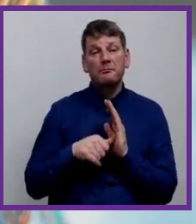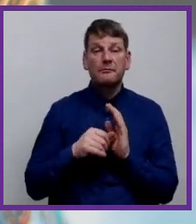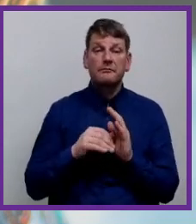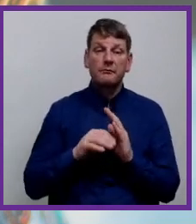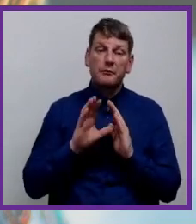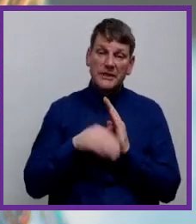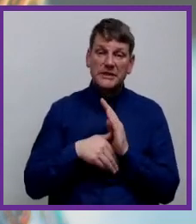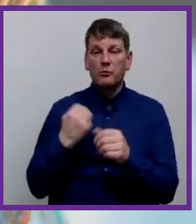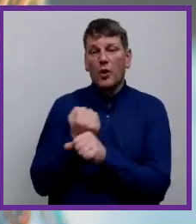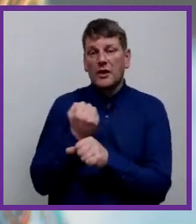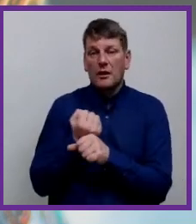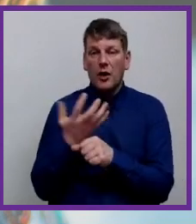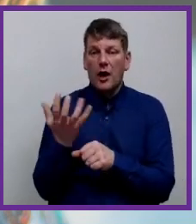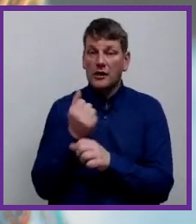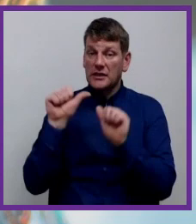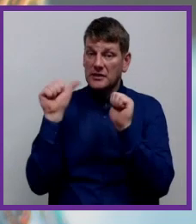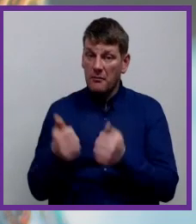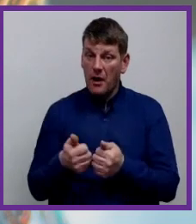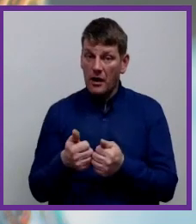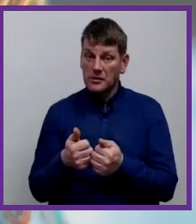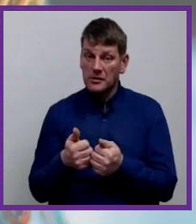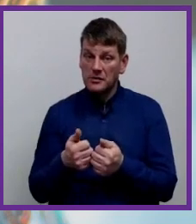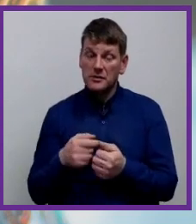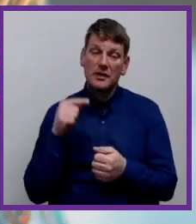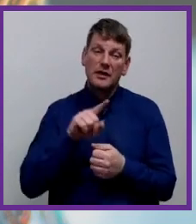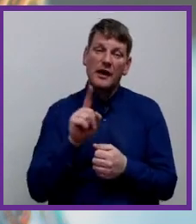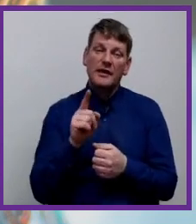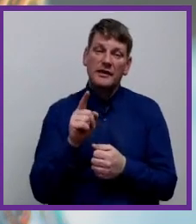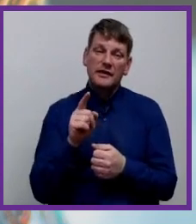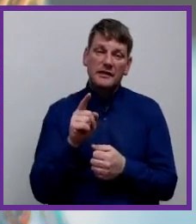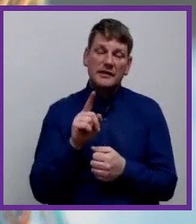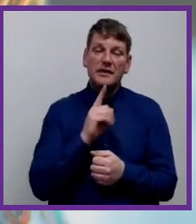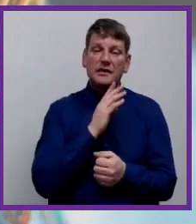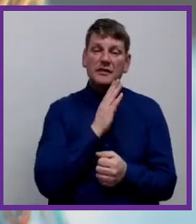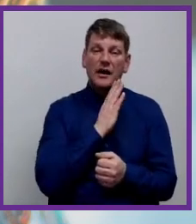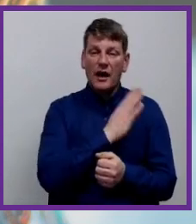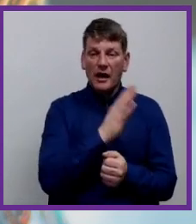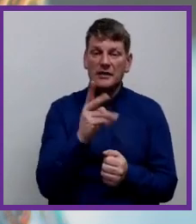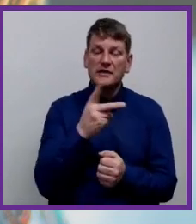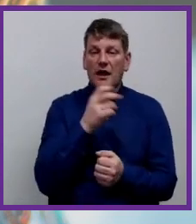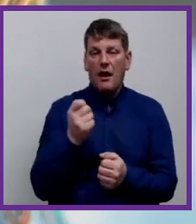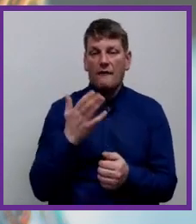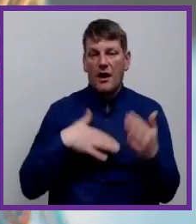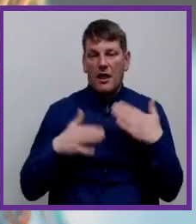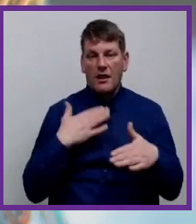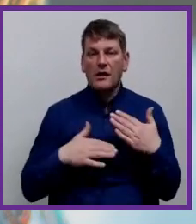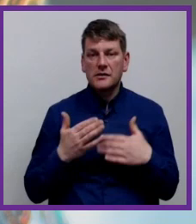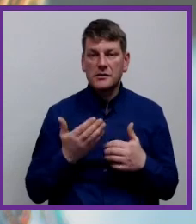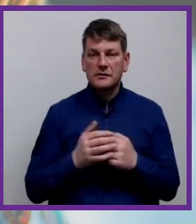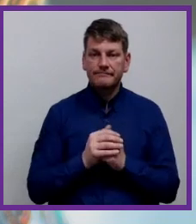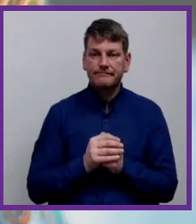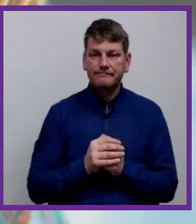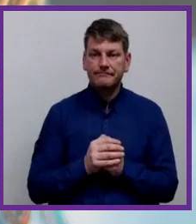pēc tam nodarboties ar mākslu. Nu, tā ir viņa, katrs kā vēlās.